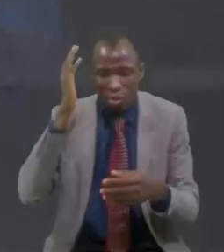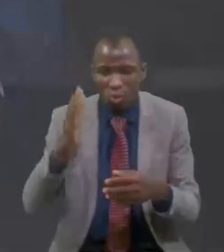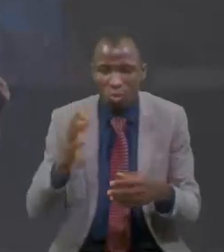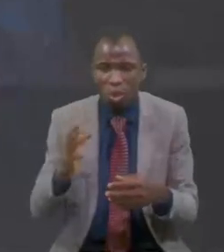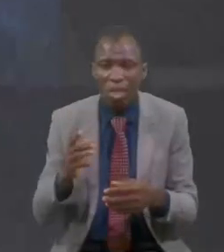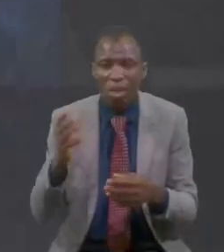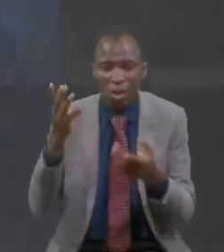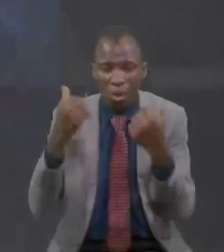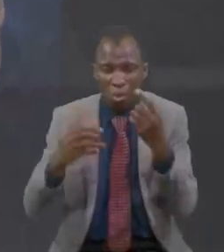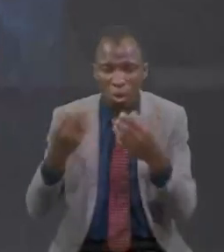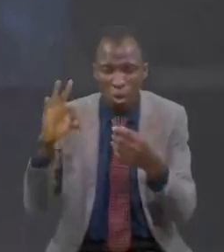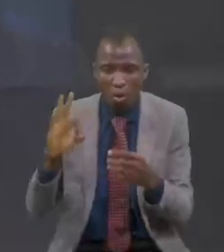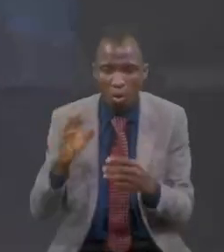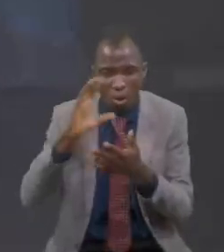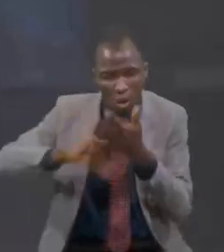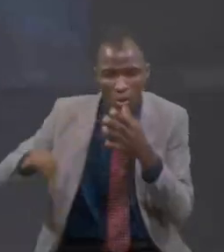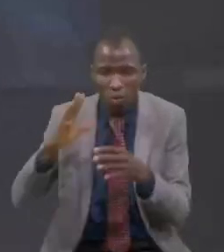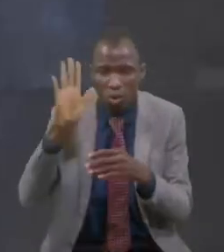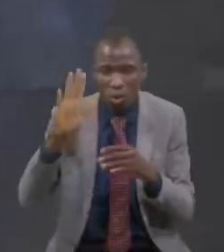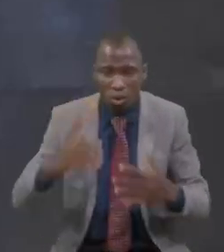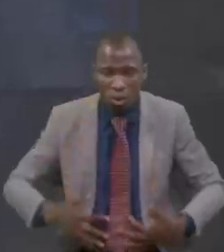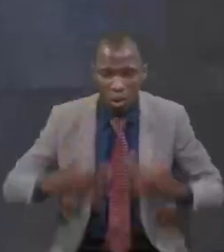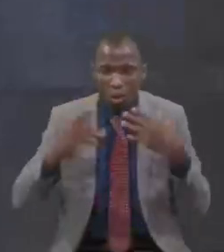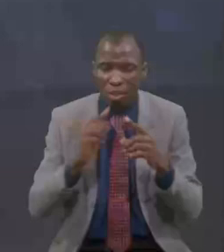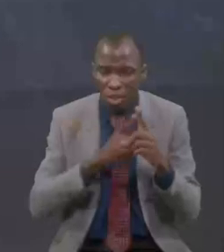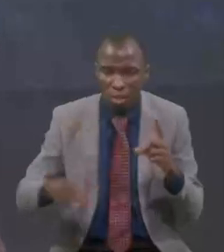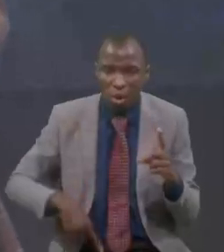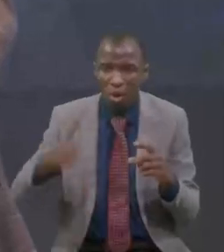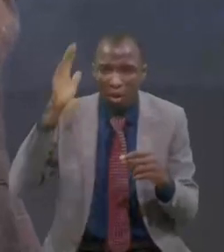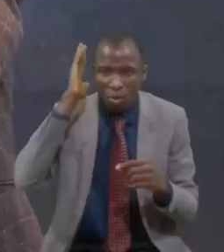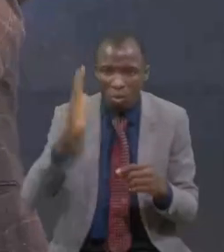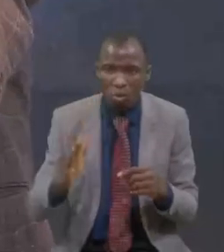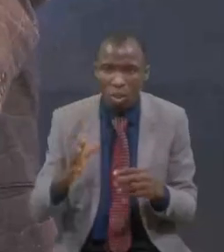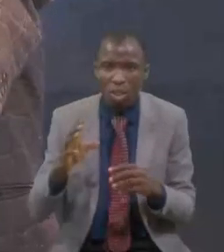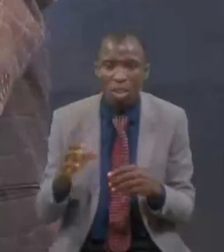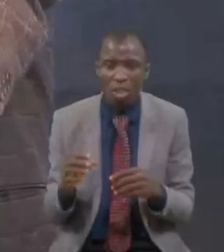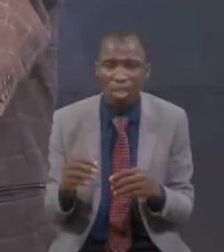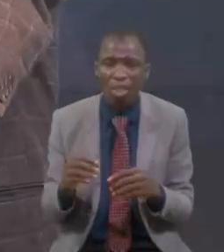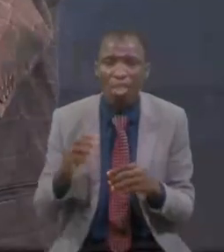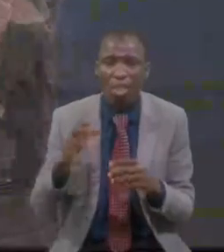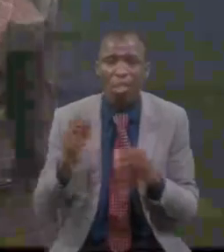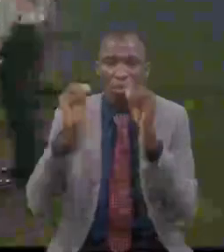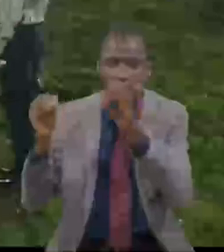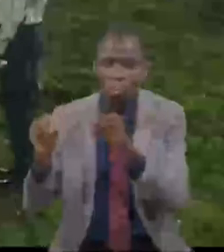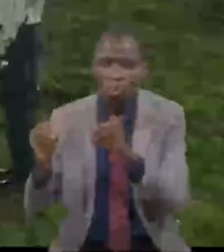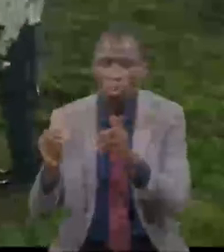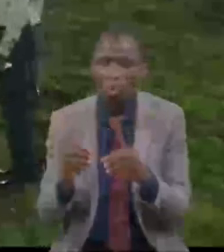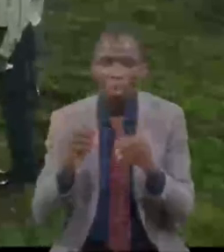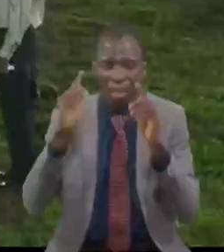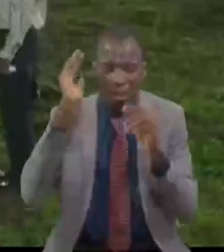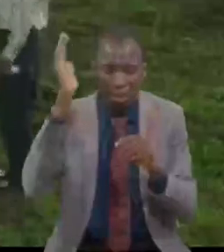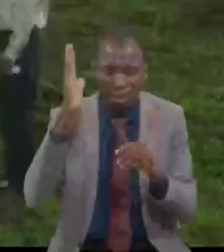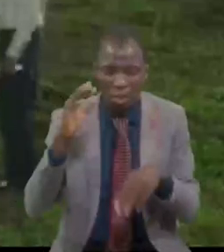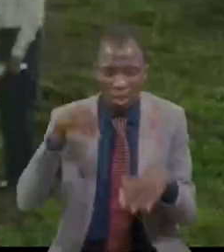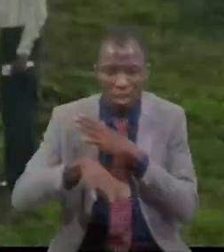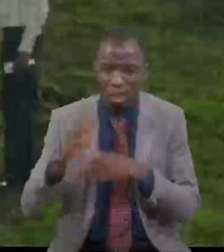sortir de votre vie ce soir le Seigneur va mettre un témoignage dans votre bouche